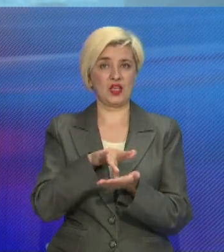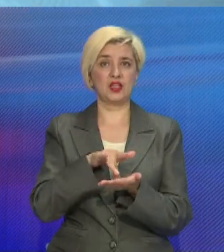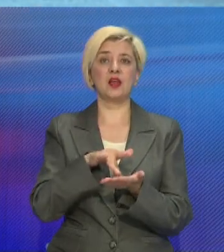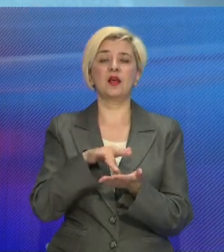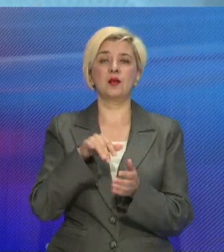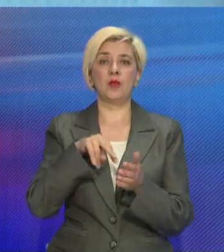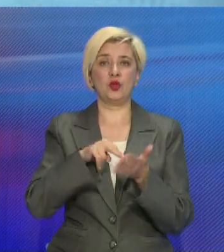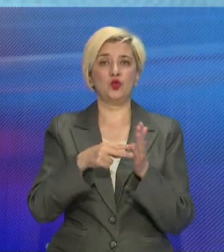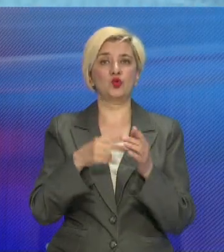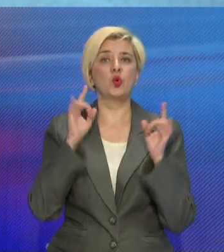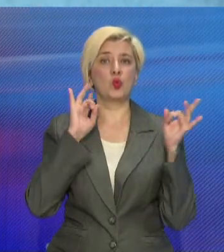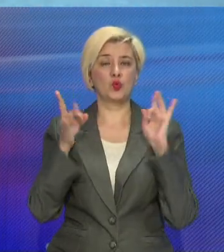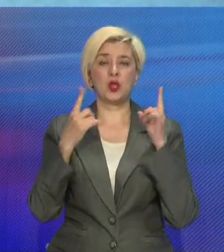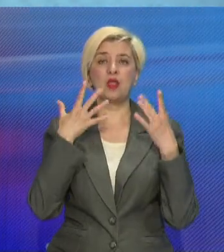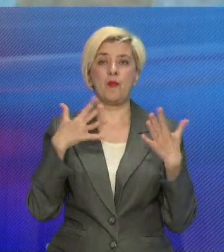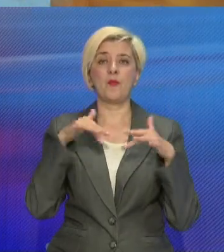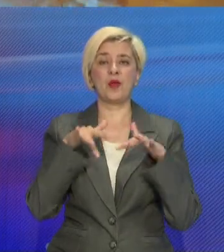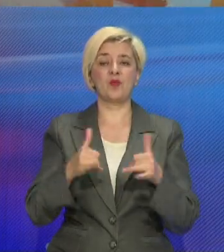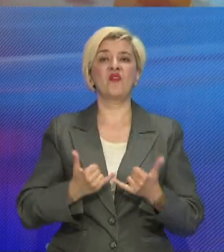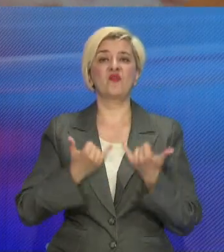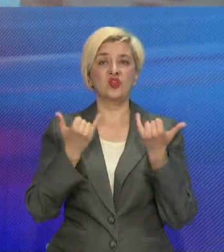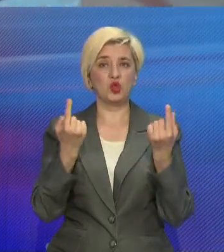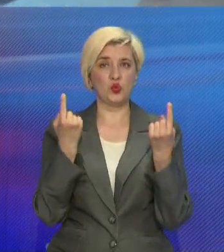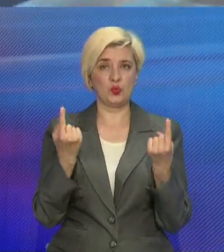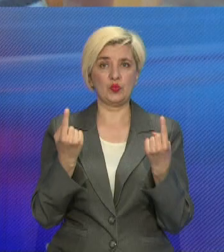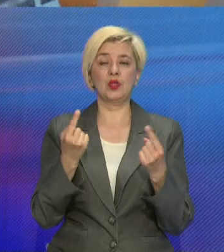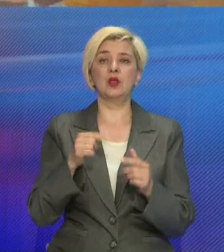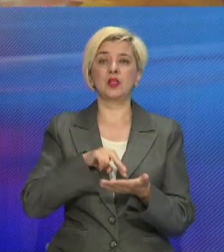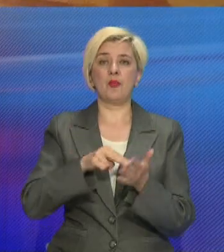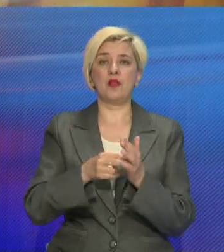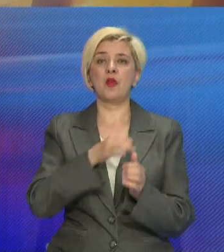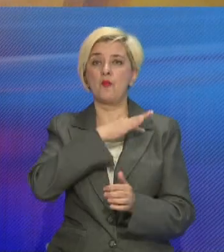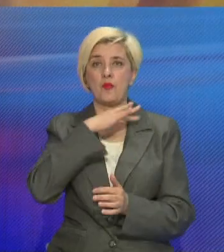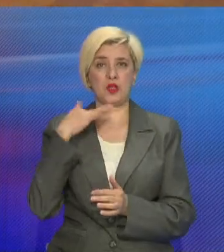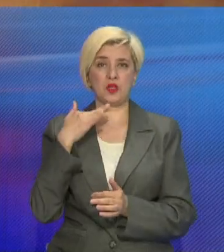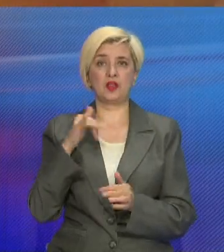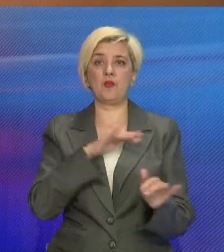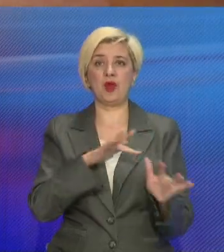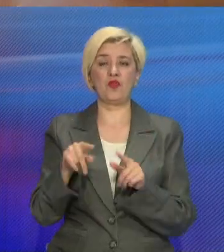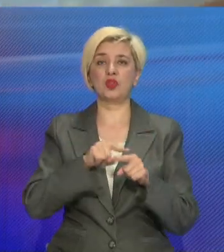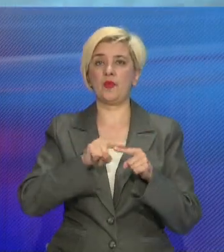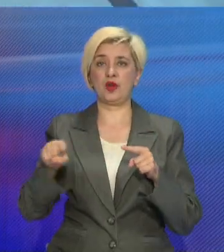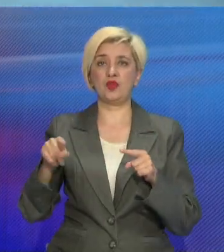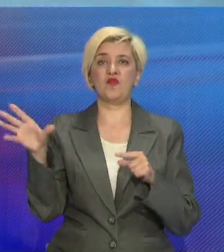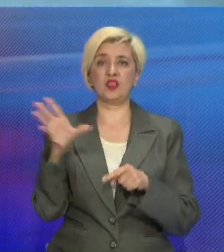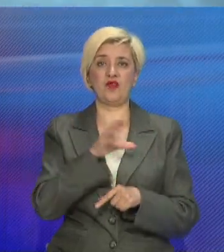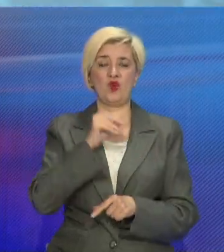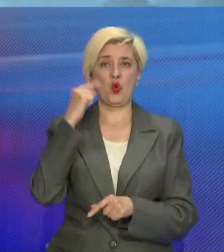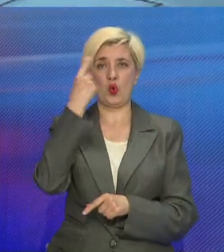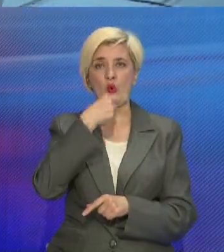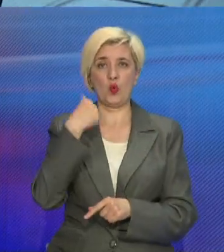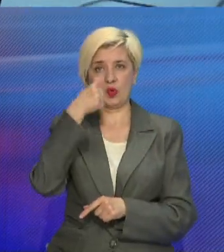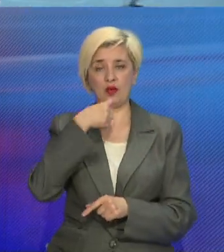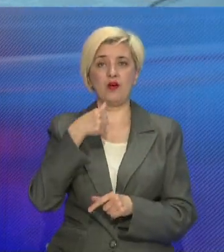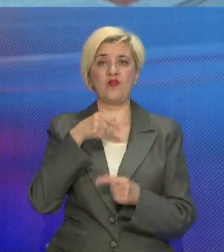ярко. Мероприемства у прымеркаваных да урачыстасці запланавана десятки. И проводятся яны на протягу усяго гэтага года у розных